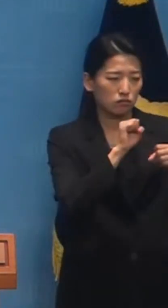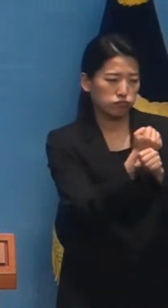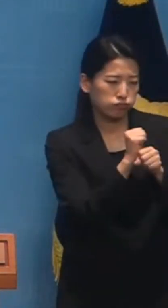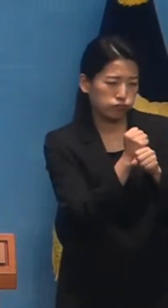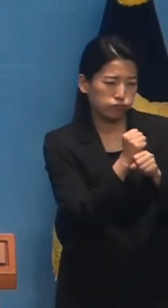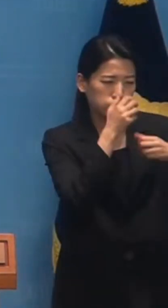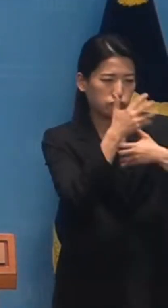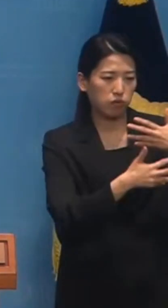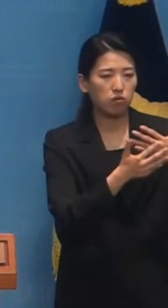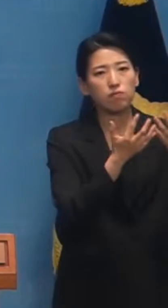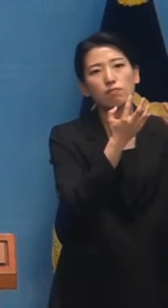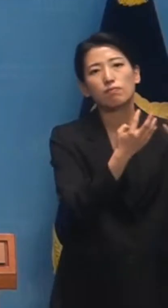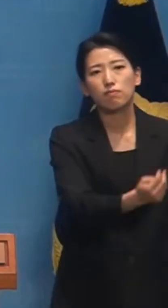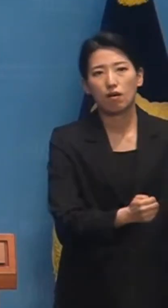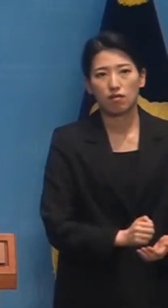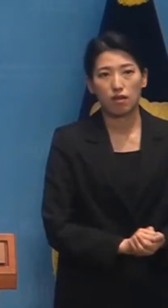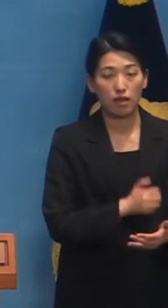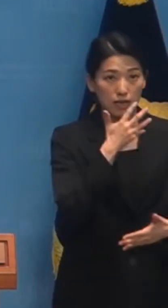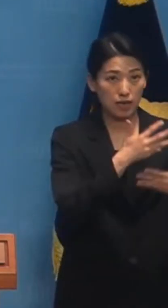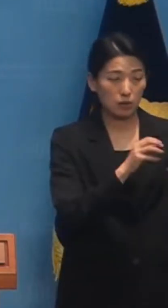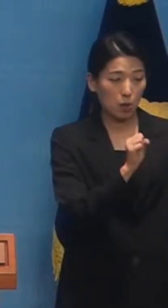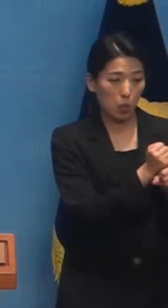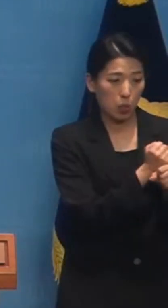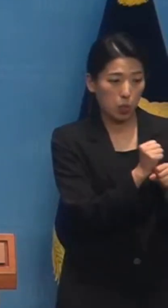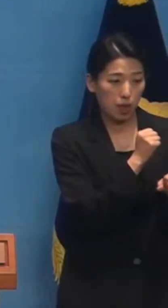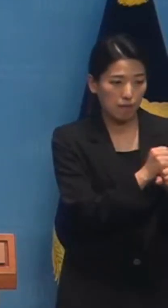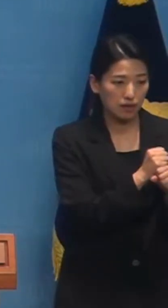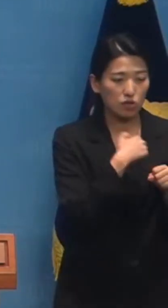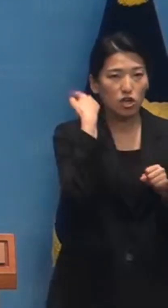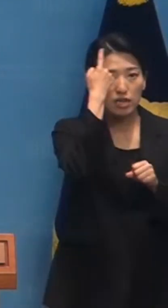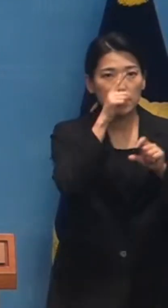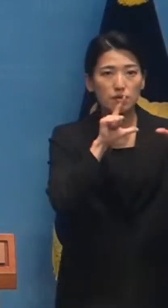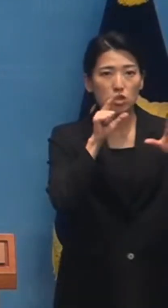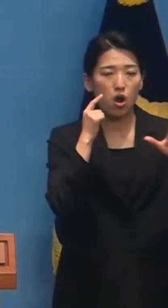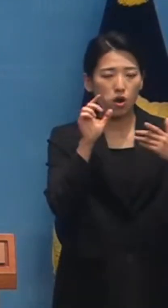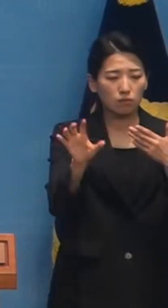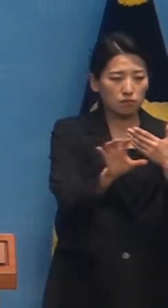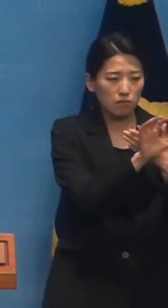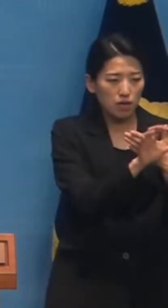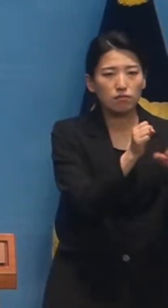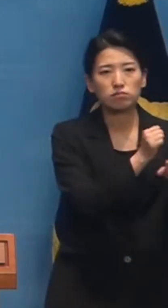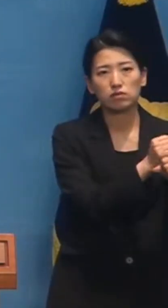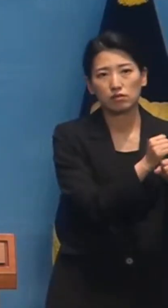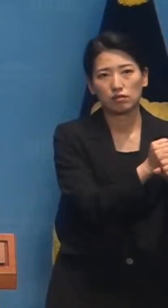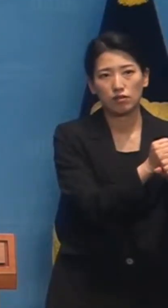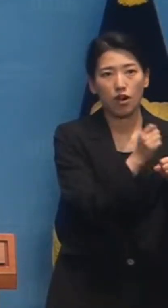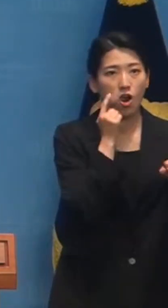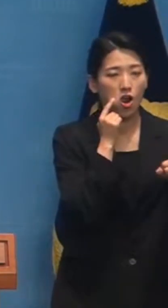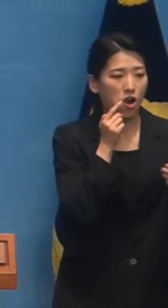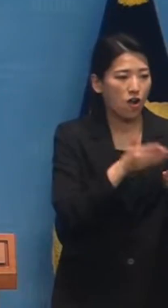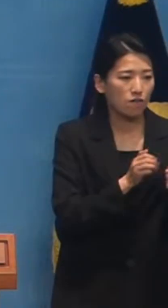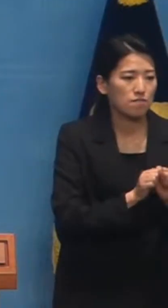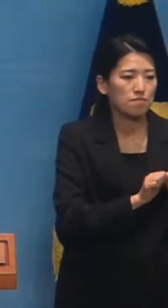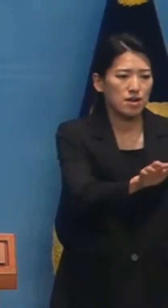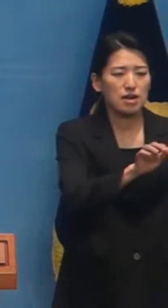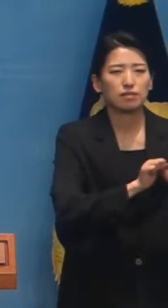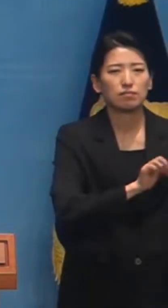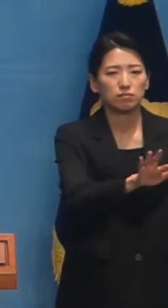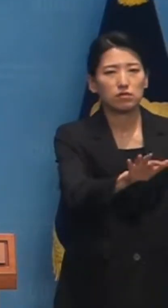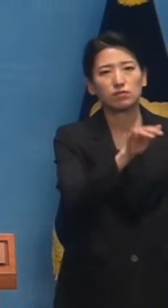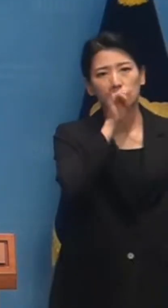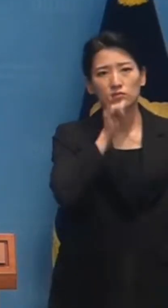많았으며 유포자들은 조작된 영상과 이미지 등을 활용하여 다양한 형태의 허위 게시물을 퍼뜨리고 있는 것으로